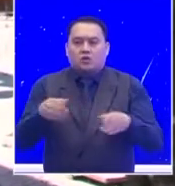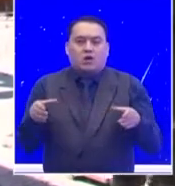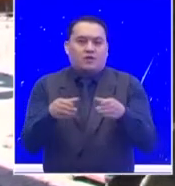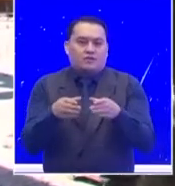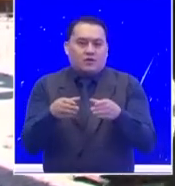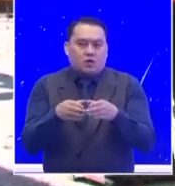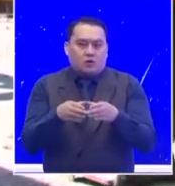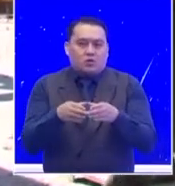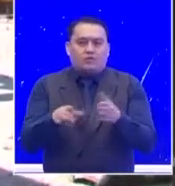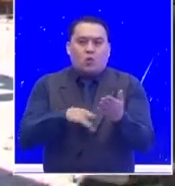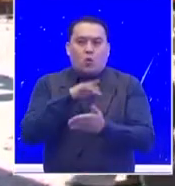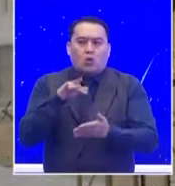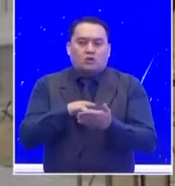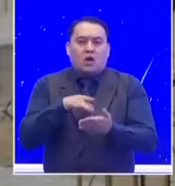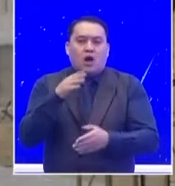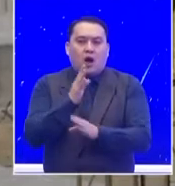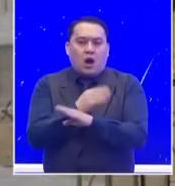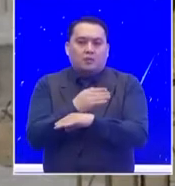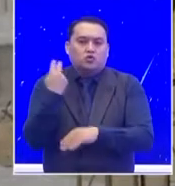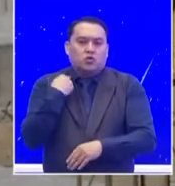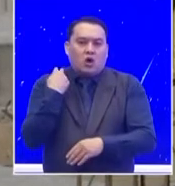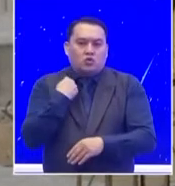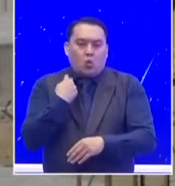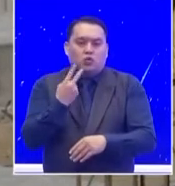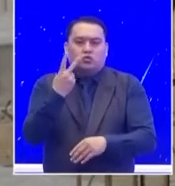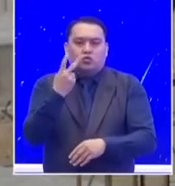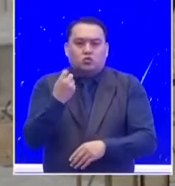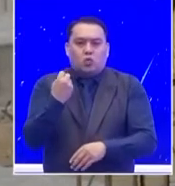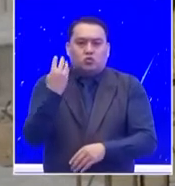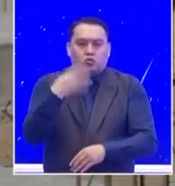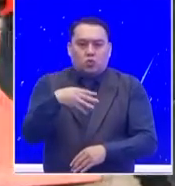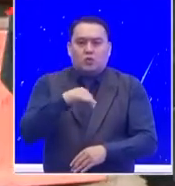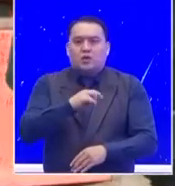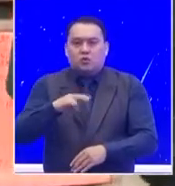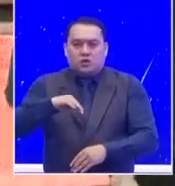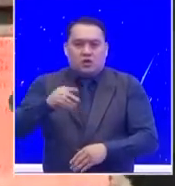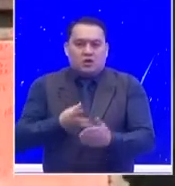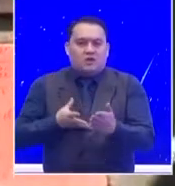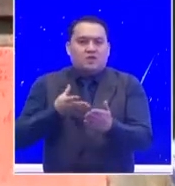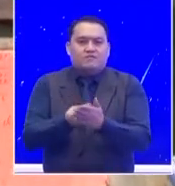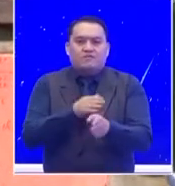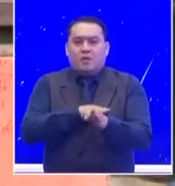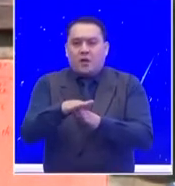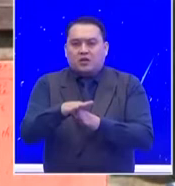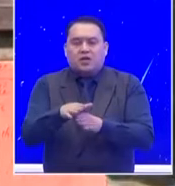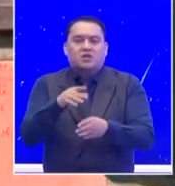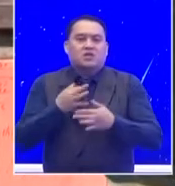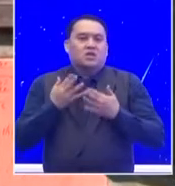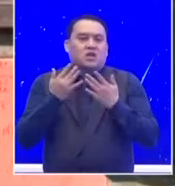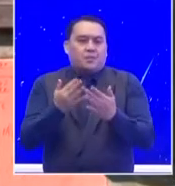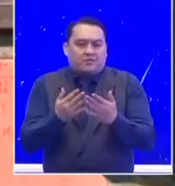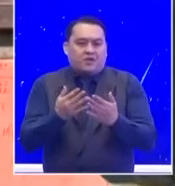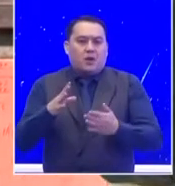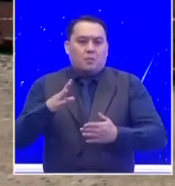имени Рязанова в городе Кавшагай задолжал своим рабочим более 140 миллионов тенге. Невыполнение требования предписания инспекции